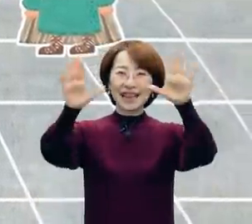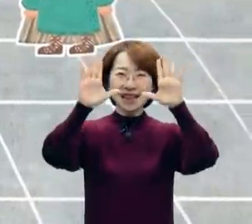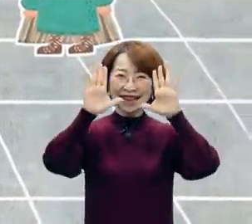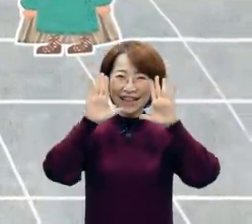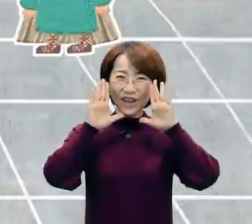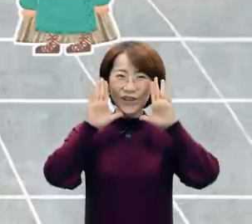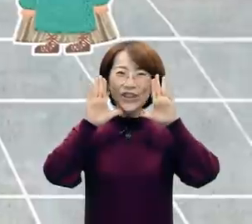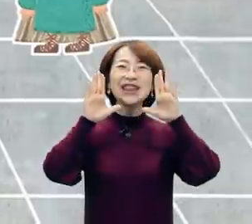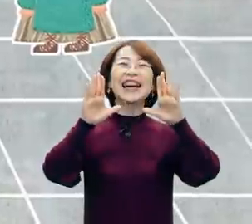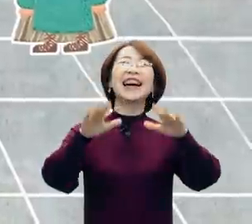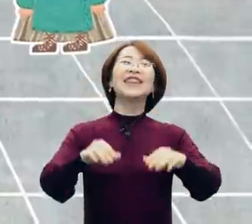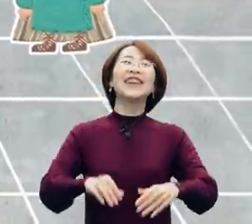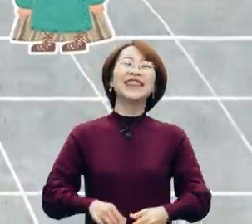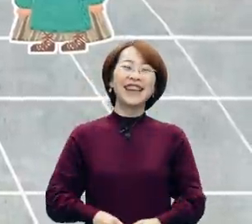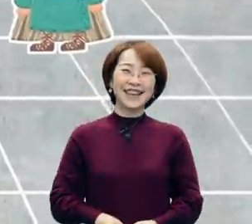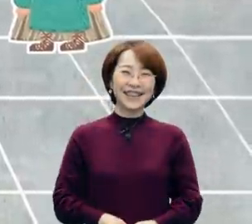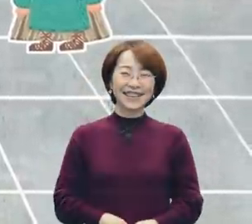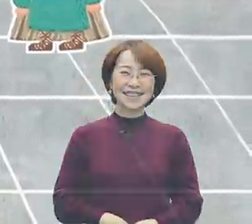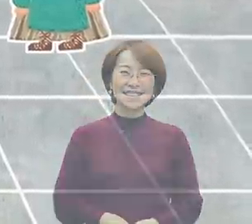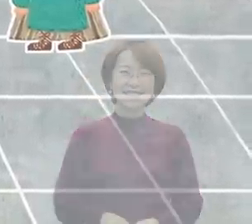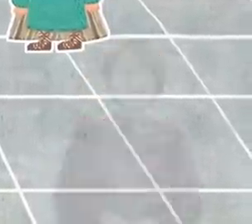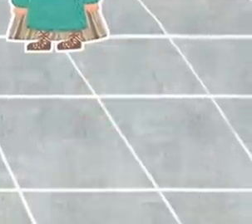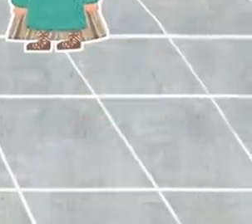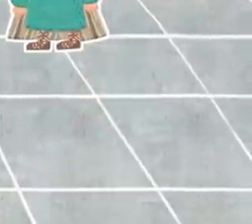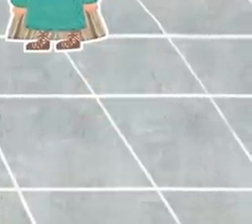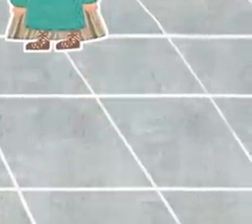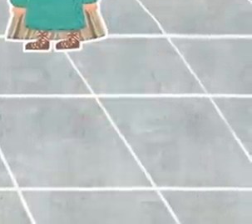복음을 전하는 전도자가 되었어요.